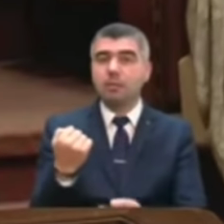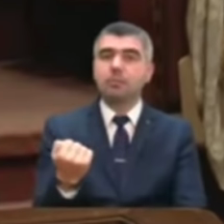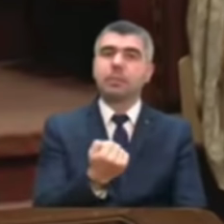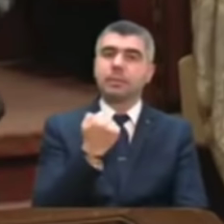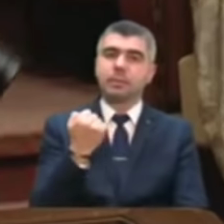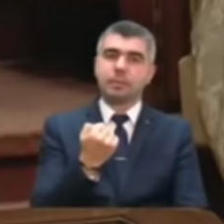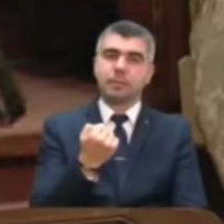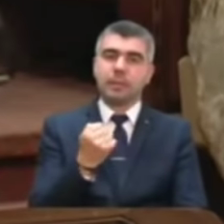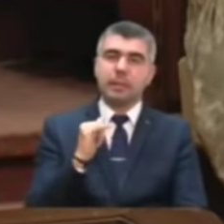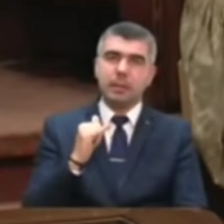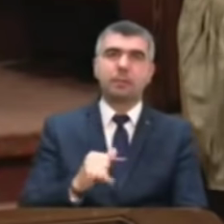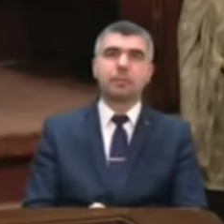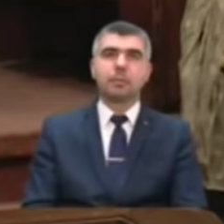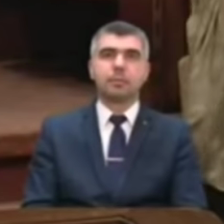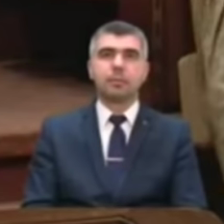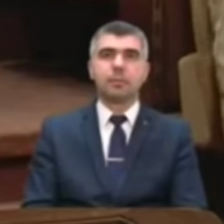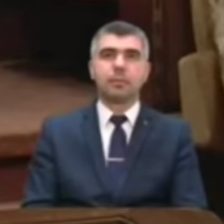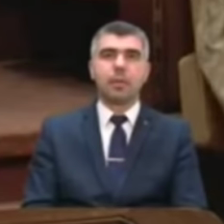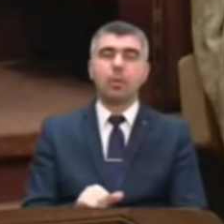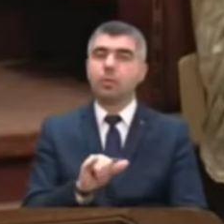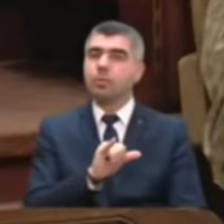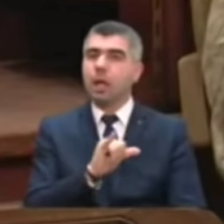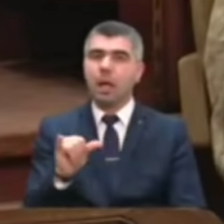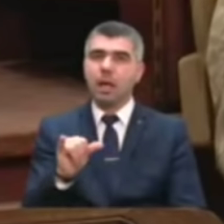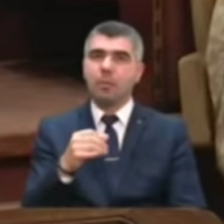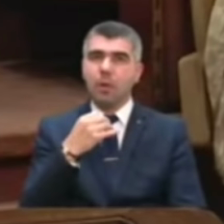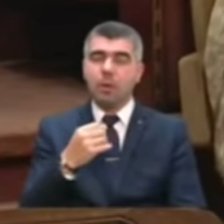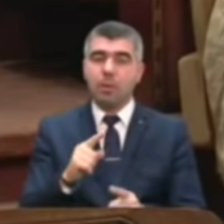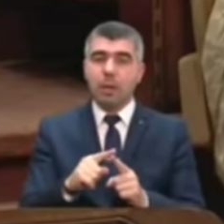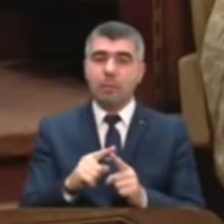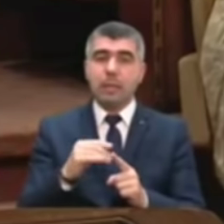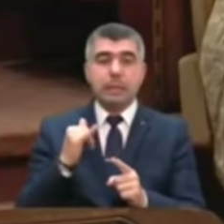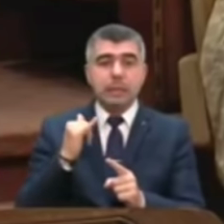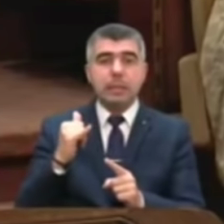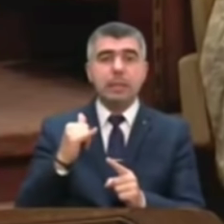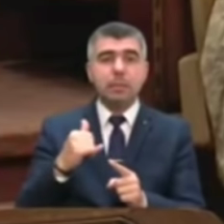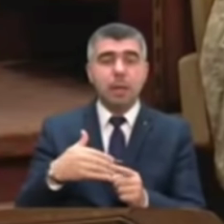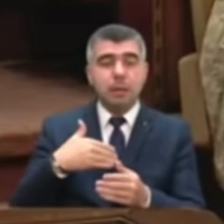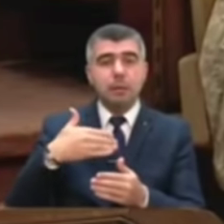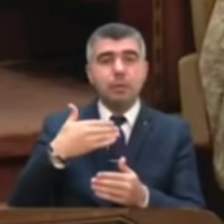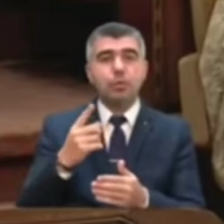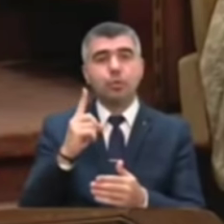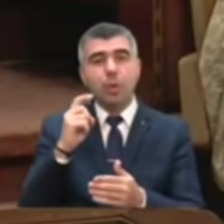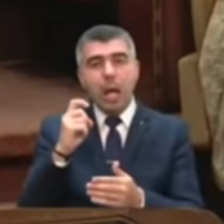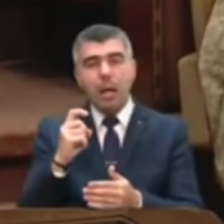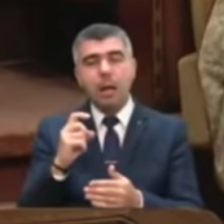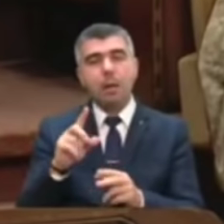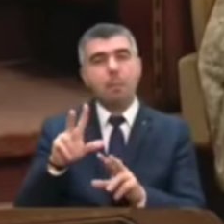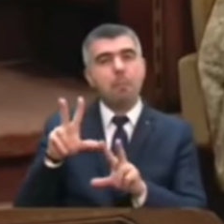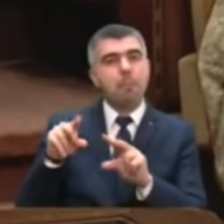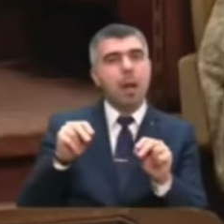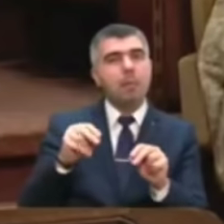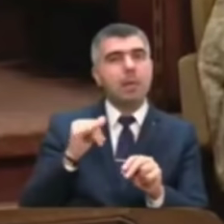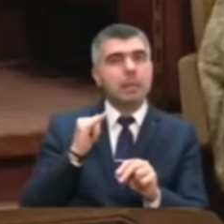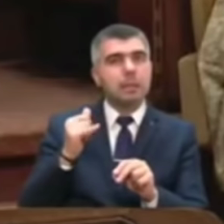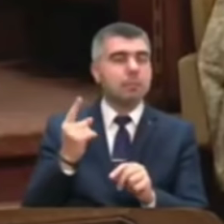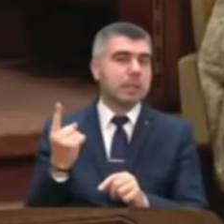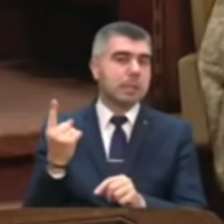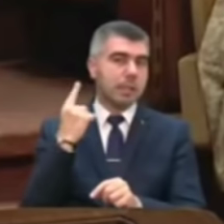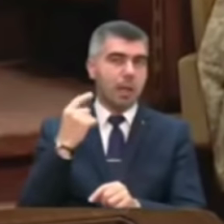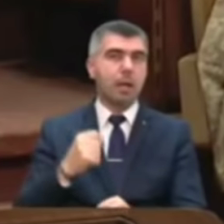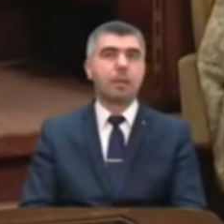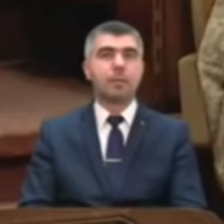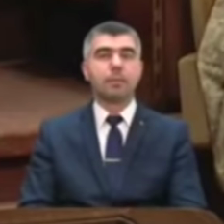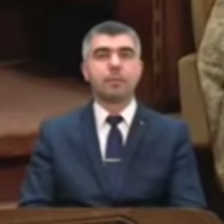يمكنش شك غادي نتوقعوا ماشي هذه غتكون النهايه، يعني مازال واحد الشهر غادي يحصل لنا حادثه من هذا النوع وحنا كنستمروا. ولكن نبغي نشير